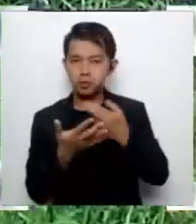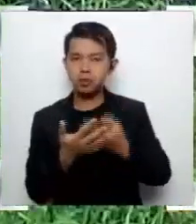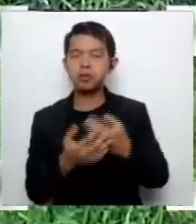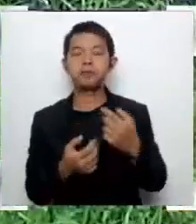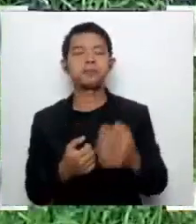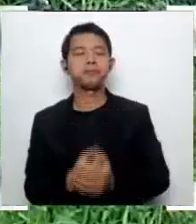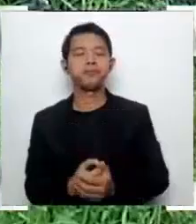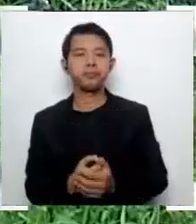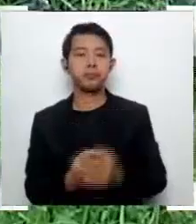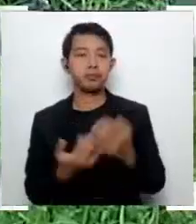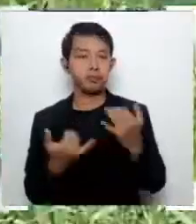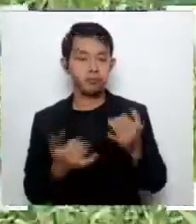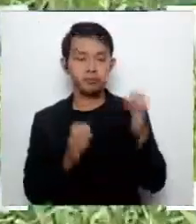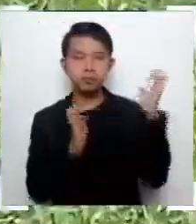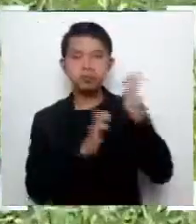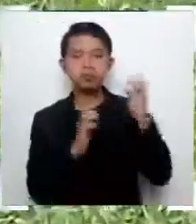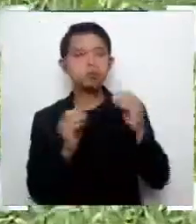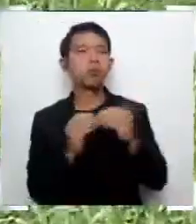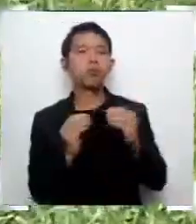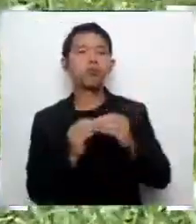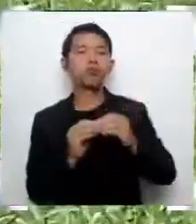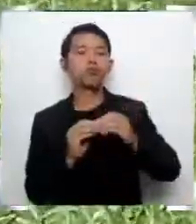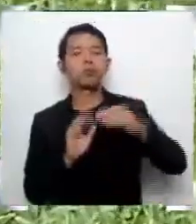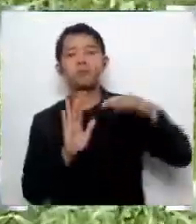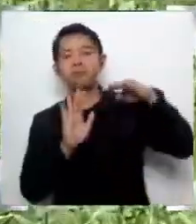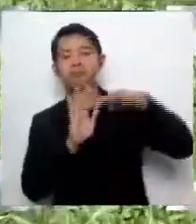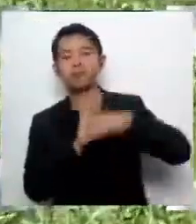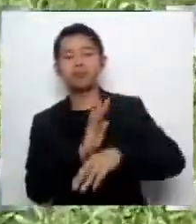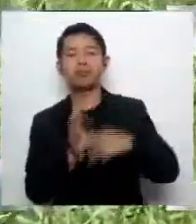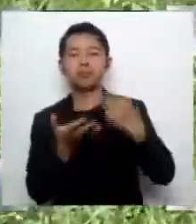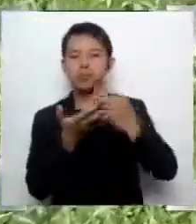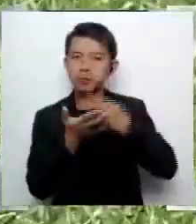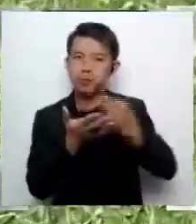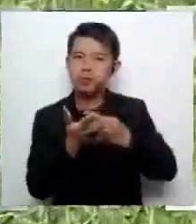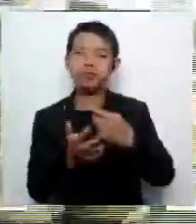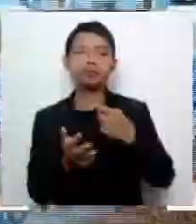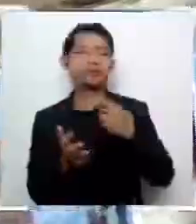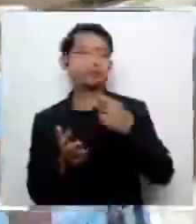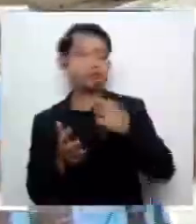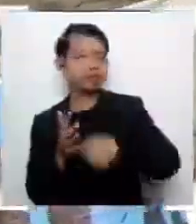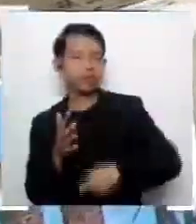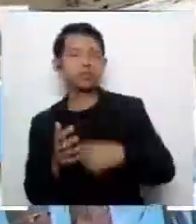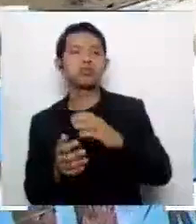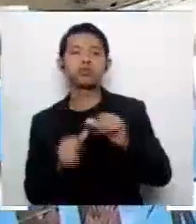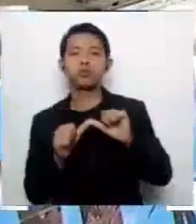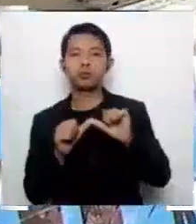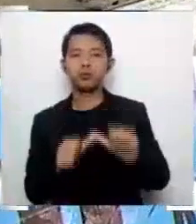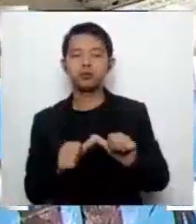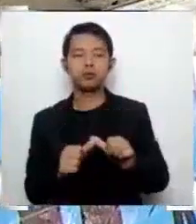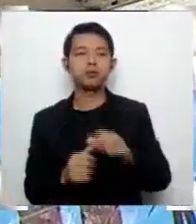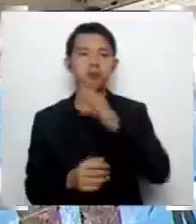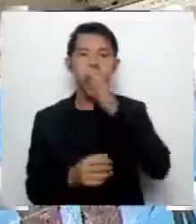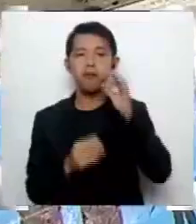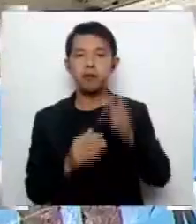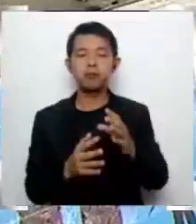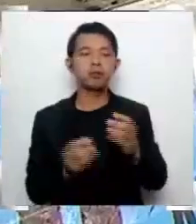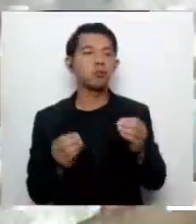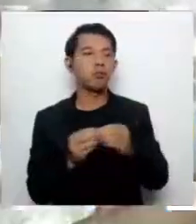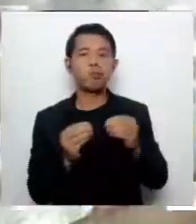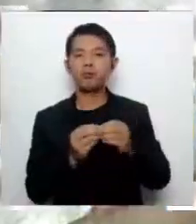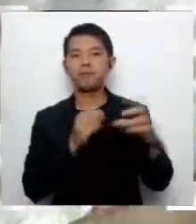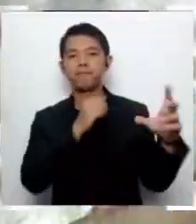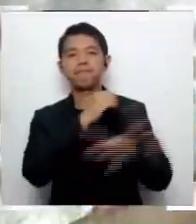bababa ang presyo ng bigas habang patuloy na dumarami ang naaaning palay ng mga magsasaka. Sa Commonwealth Market sa Quezon